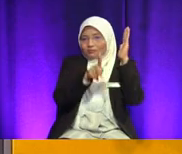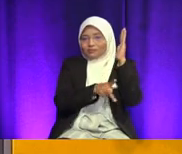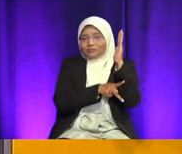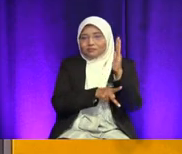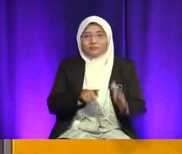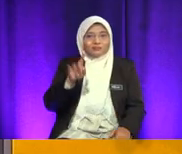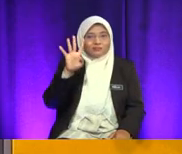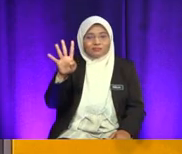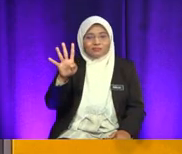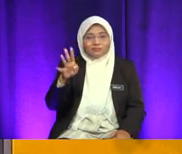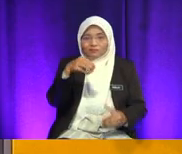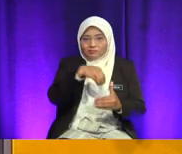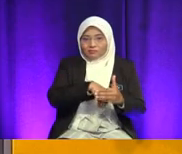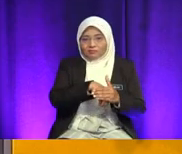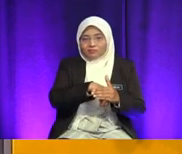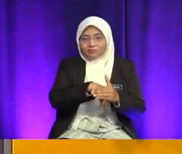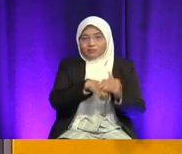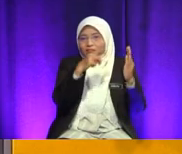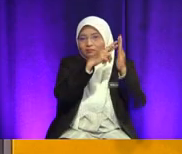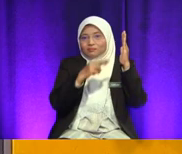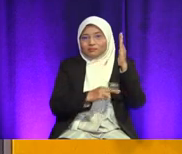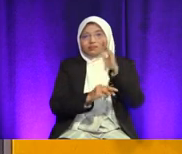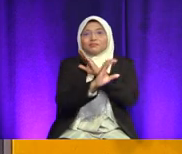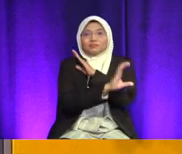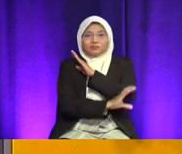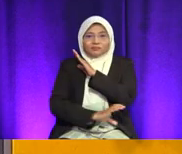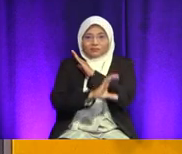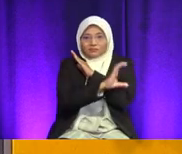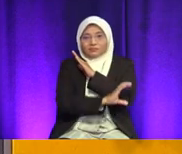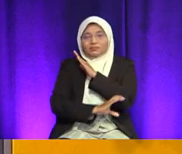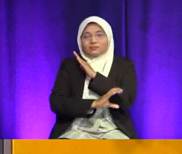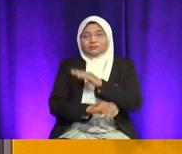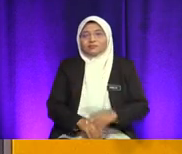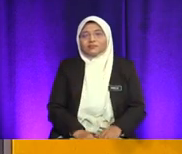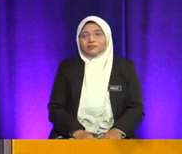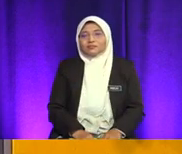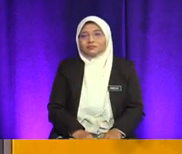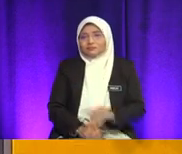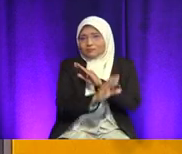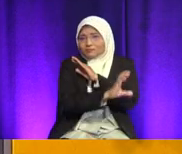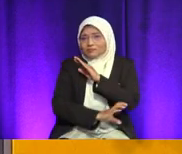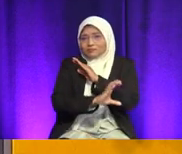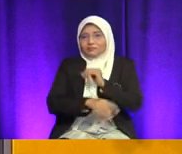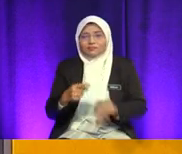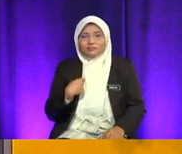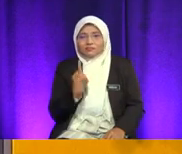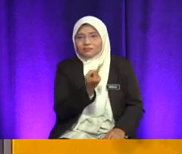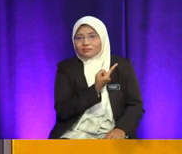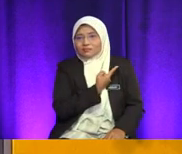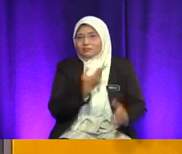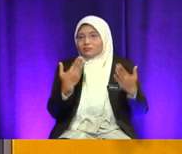murid-murid lafazkan dalam ikrar maknanya negara kita punya S1 undang-undang untuk